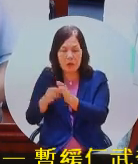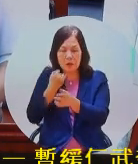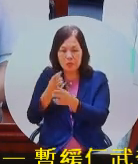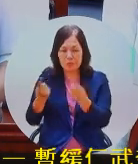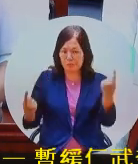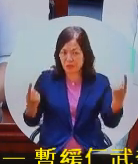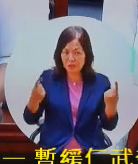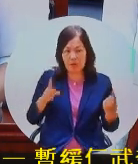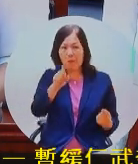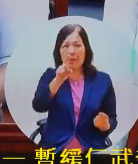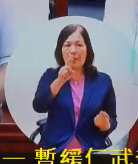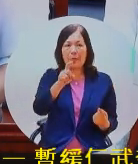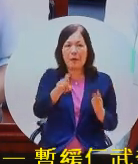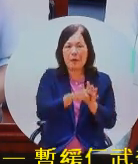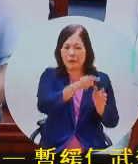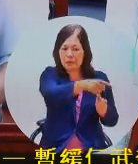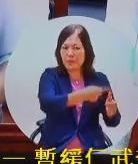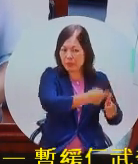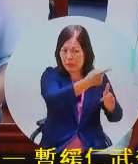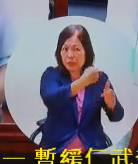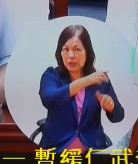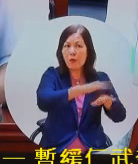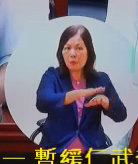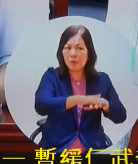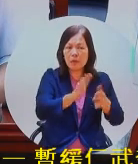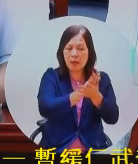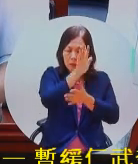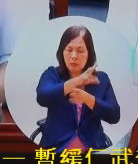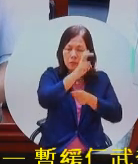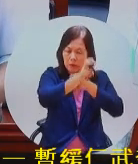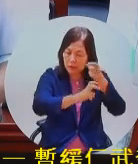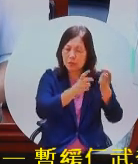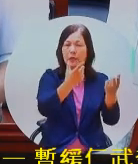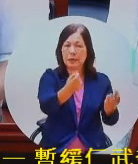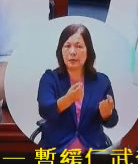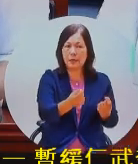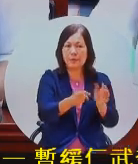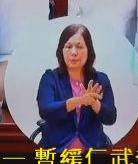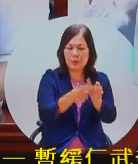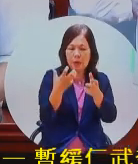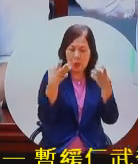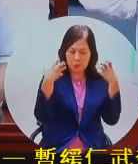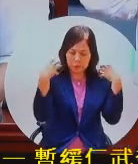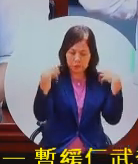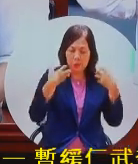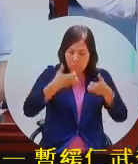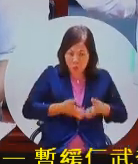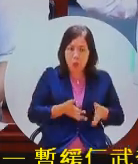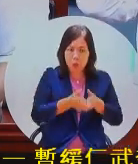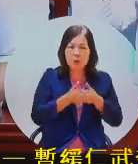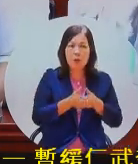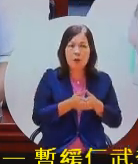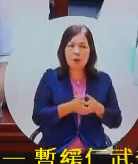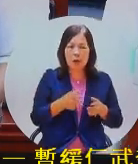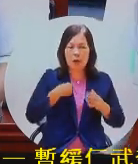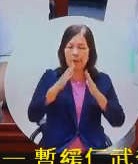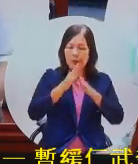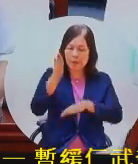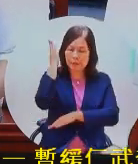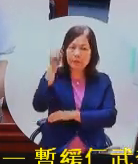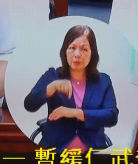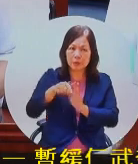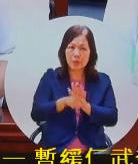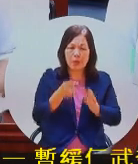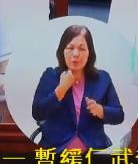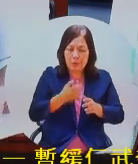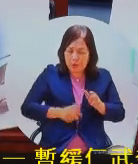市民健康一定是第一位，尤其是未来20年，这个责任是非常的重大。所以我们市政府这边应该最牵